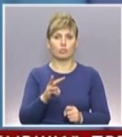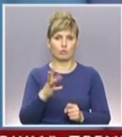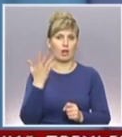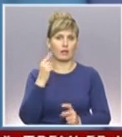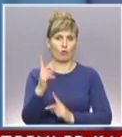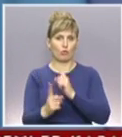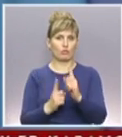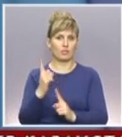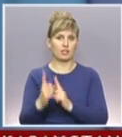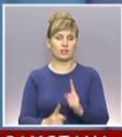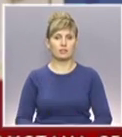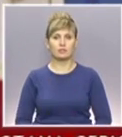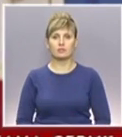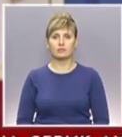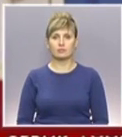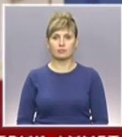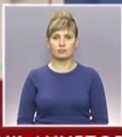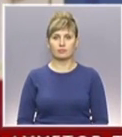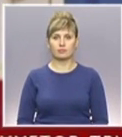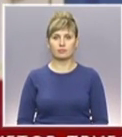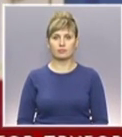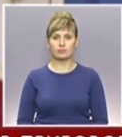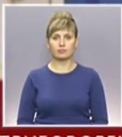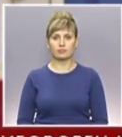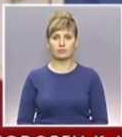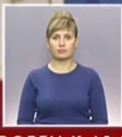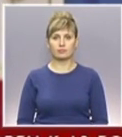космос. Шын жүрек. Кешіріңіз.